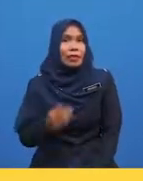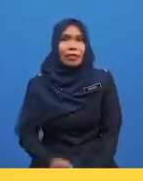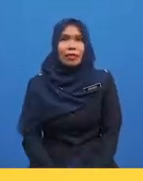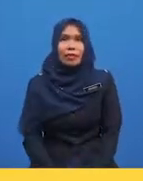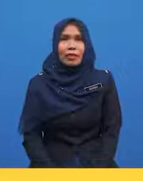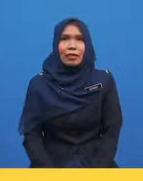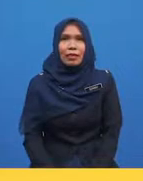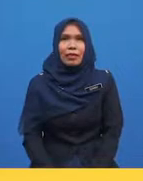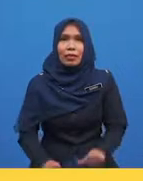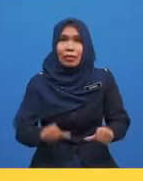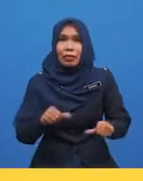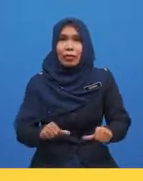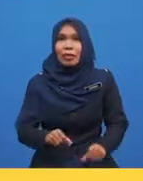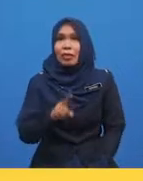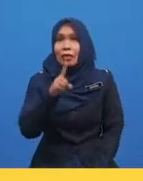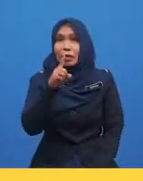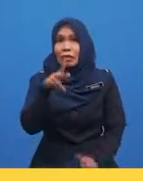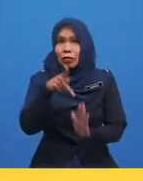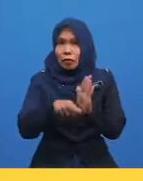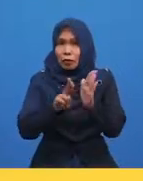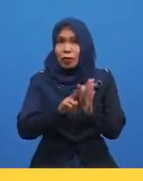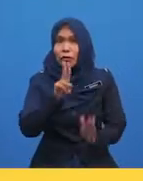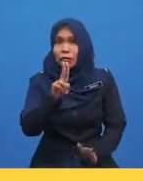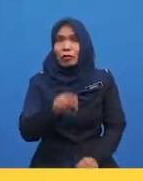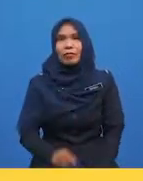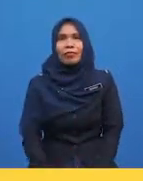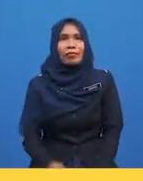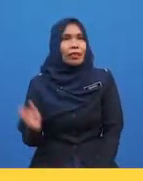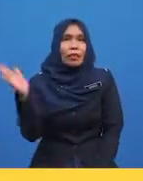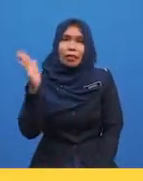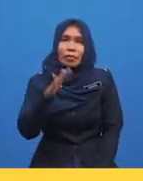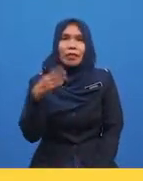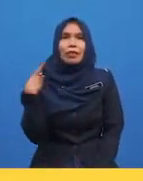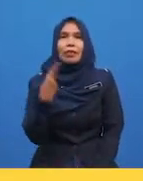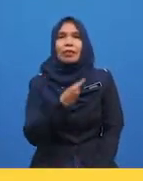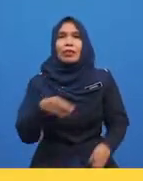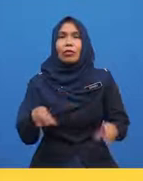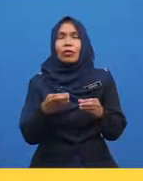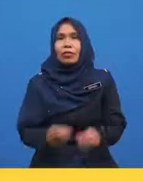aktiviti 1/2, kali ini mari kita buat